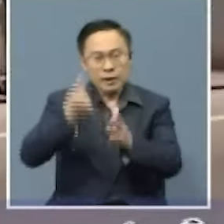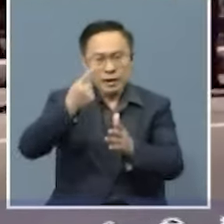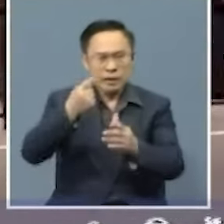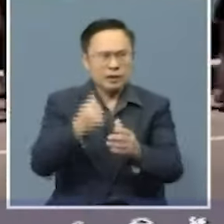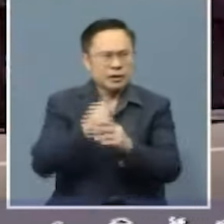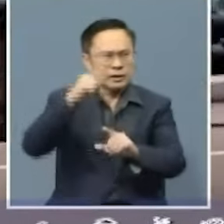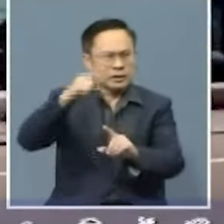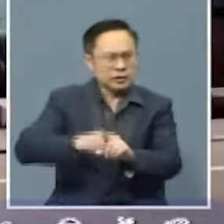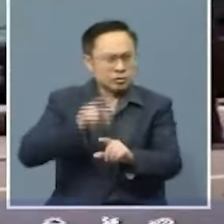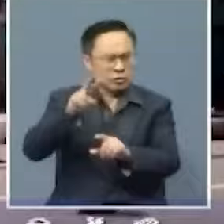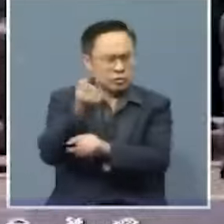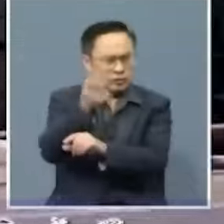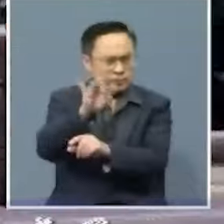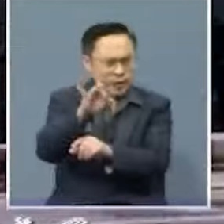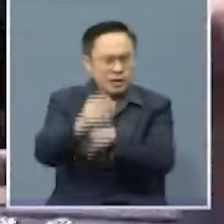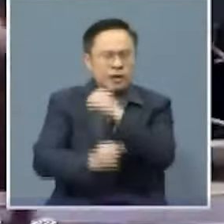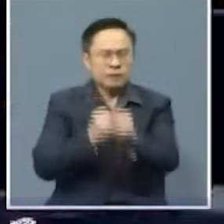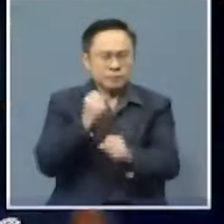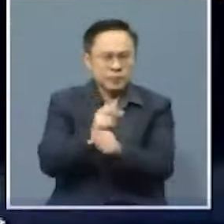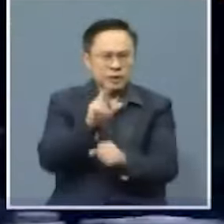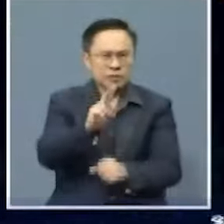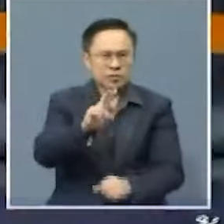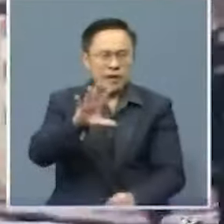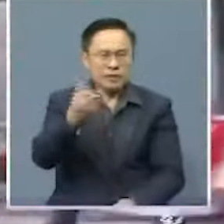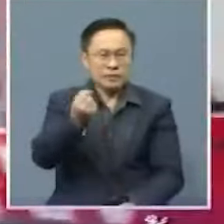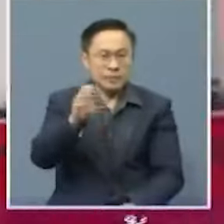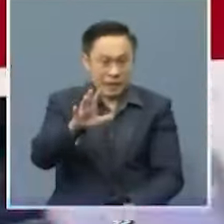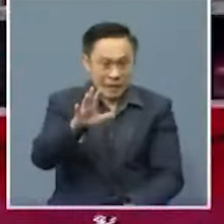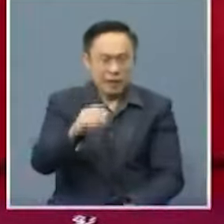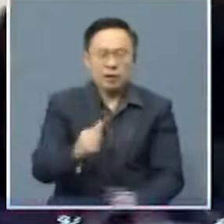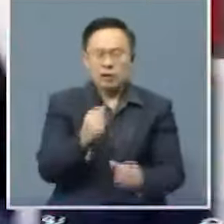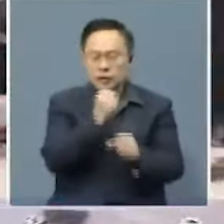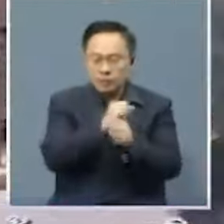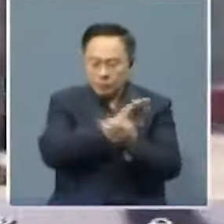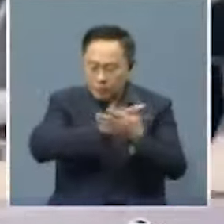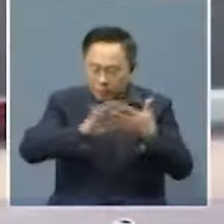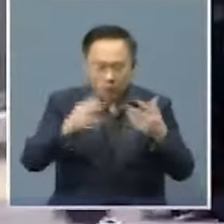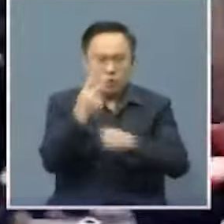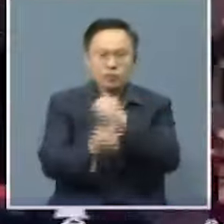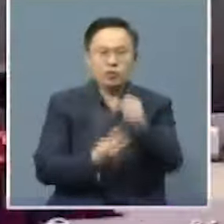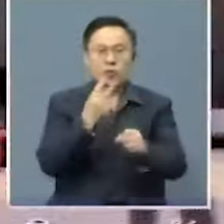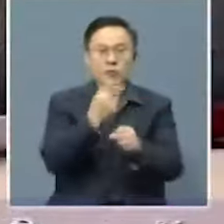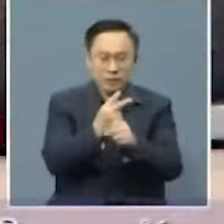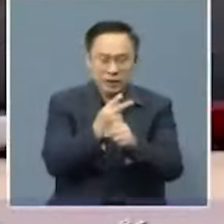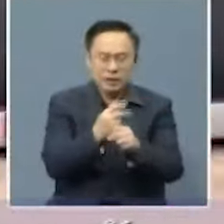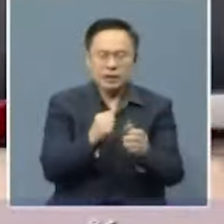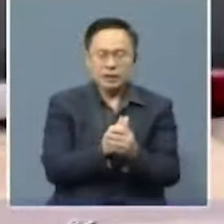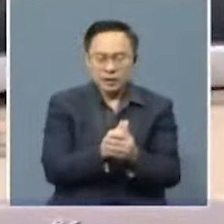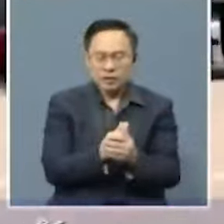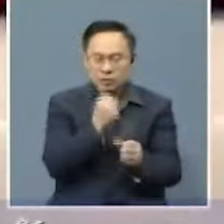18 กุมภาพันธ์ 2515ขึ้นระหว่างประจำการเมื่อวันที่10 สิงหาคม 2517มีระวางขับ